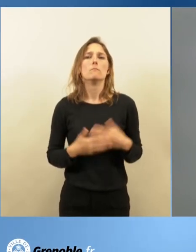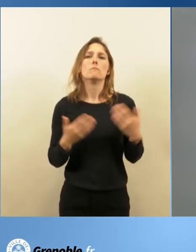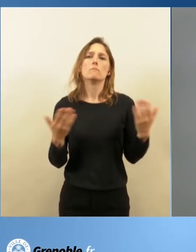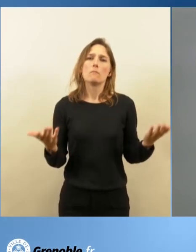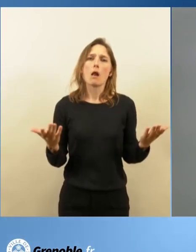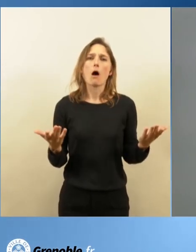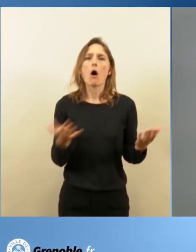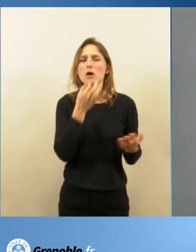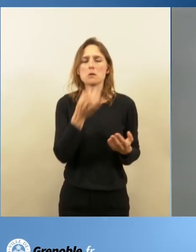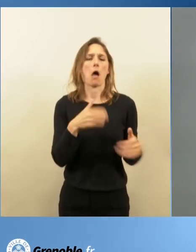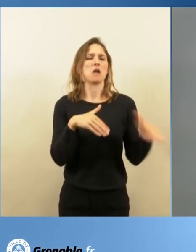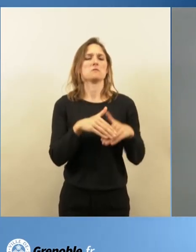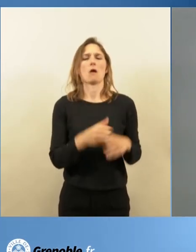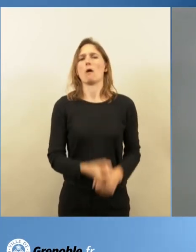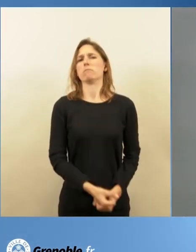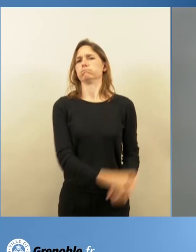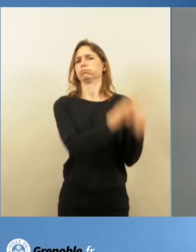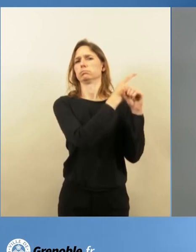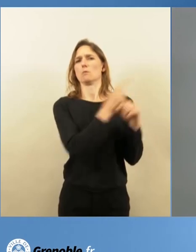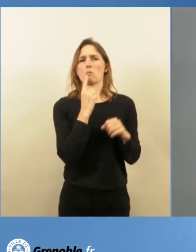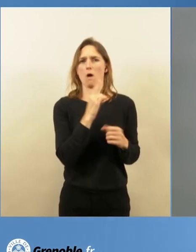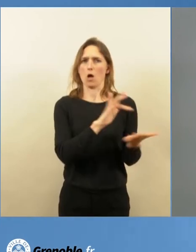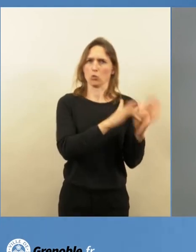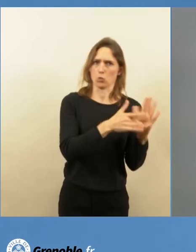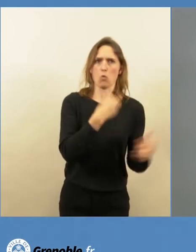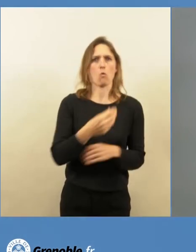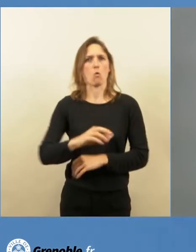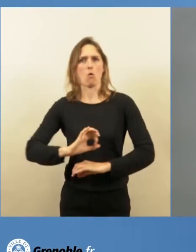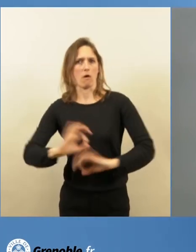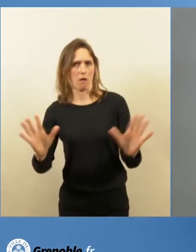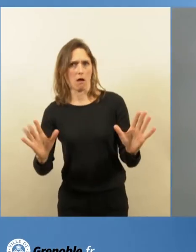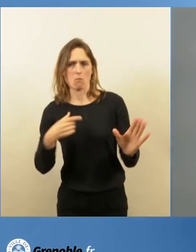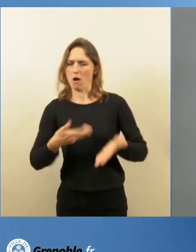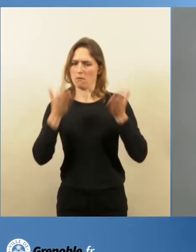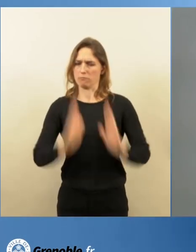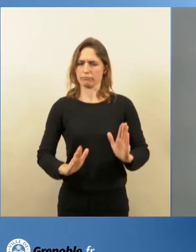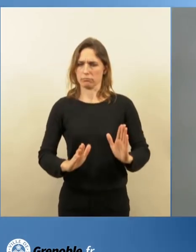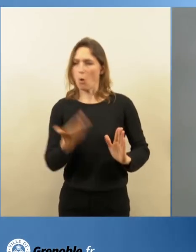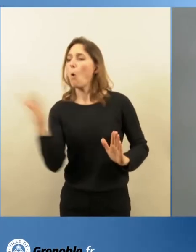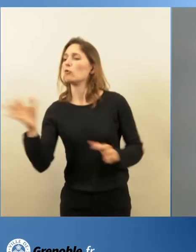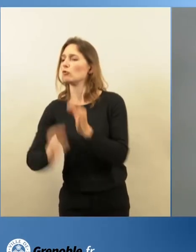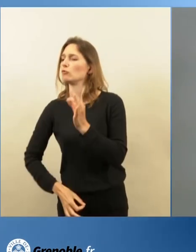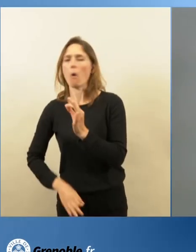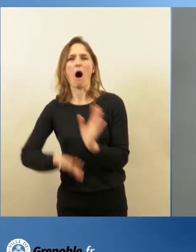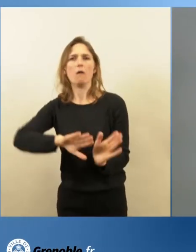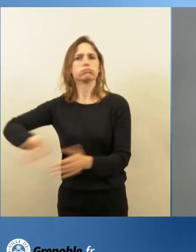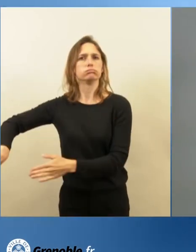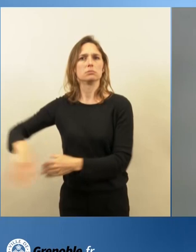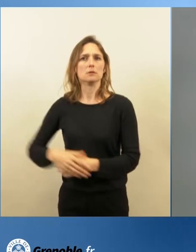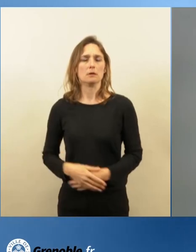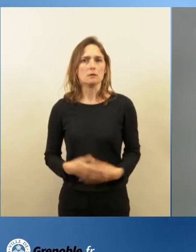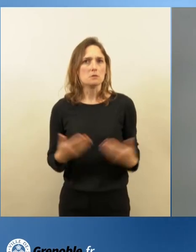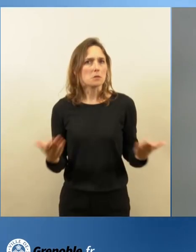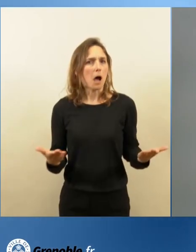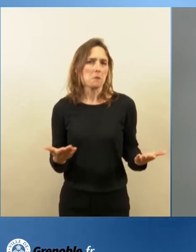jette le système parce que c'est le tout ou rien et c'est comme j'ai décidé et pas comme les autres pensent je trouve ça